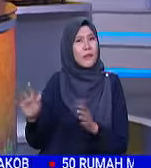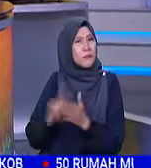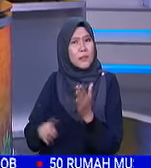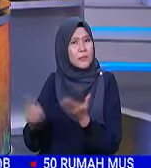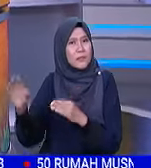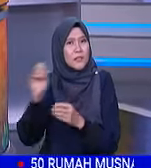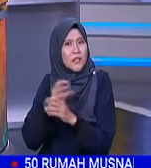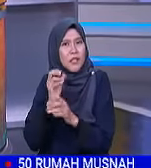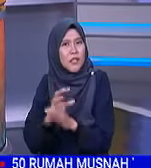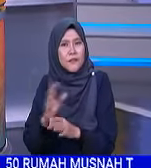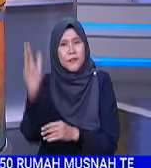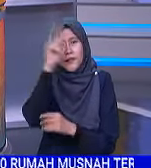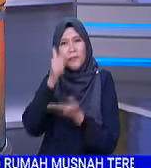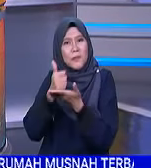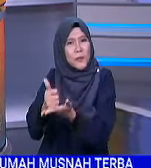inisiatif tersebut?